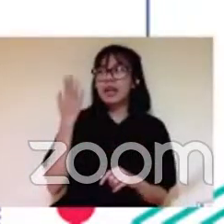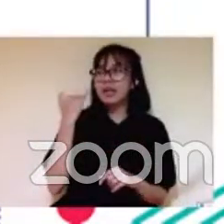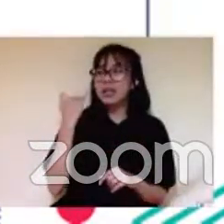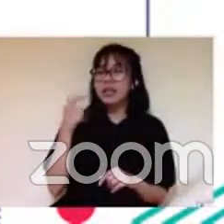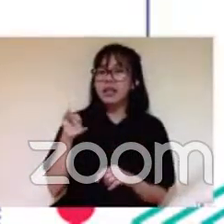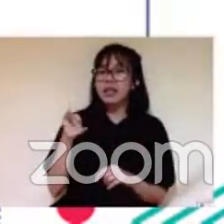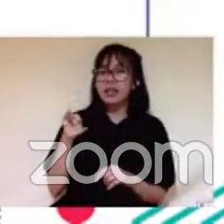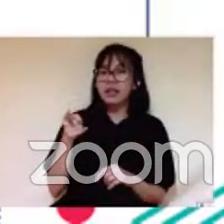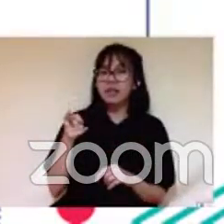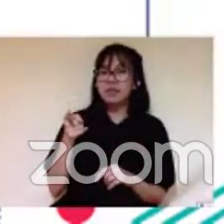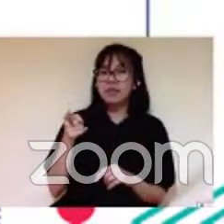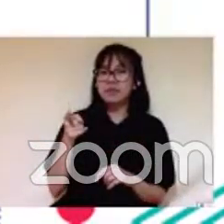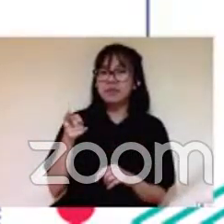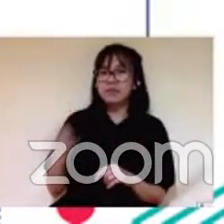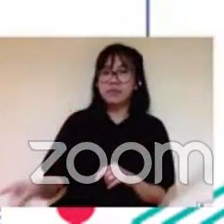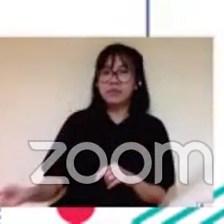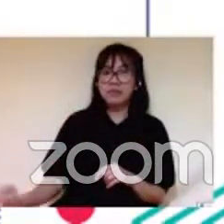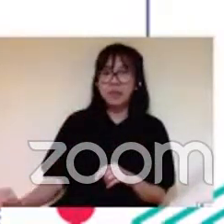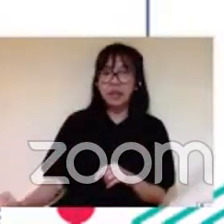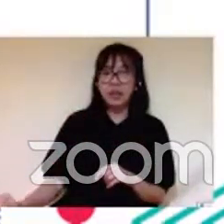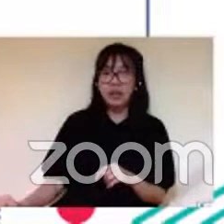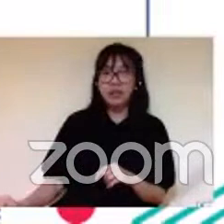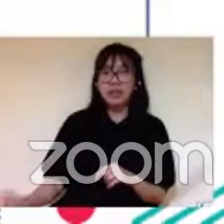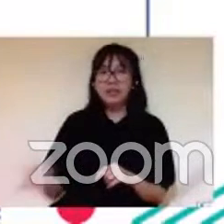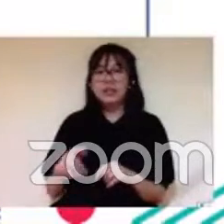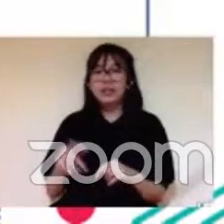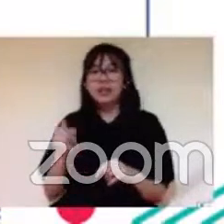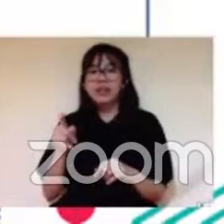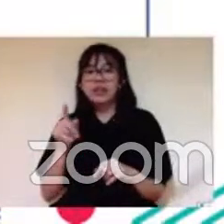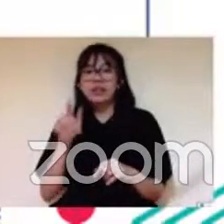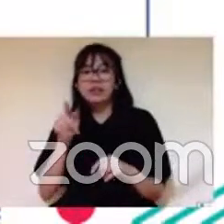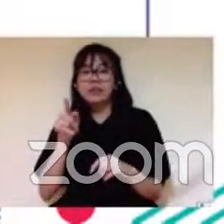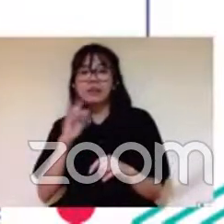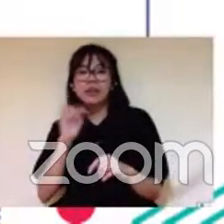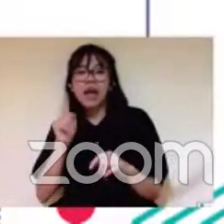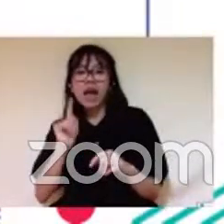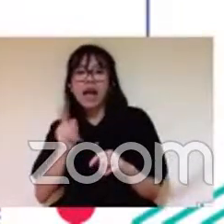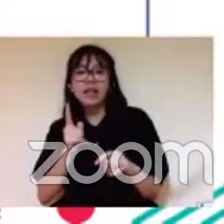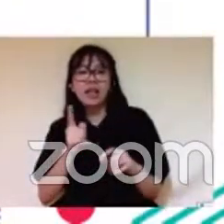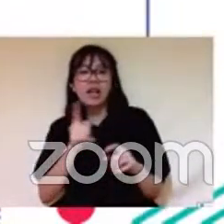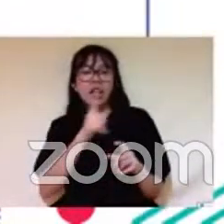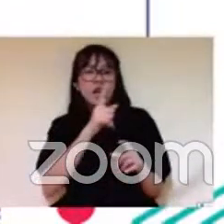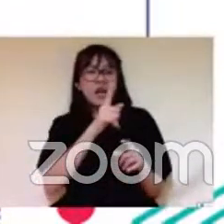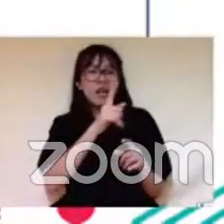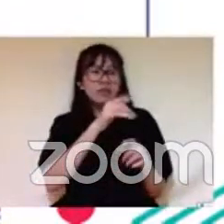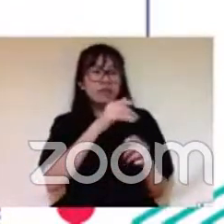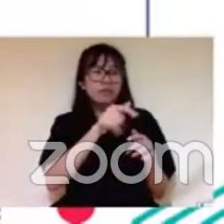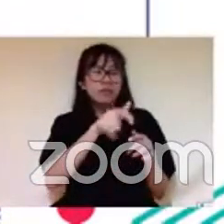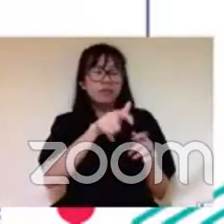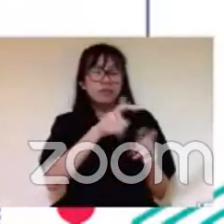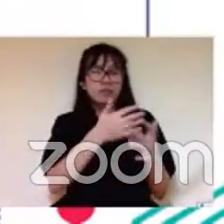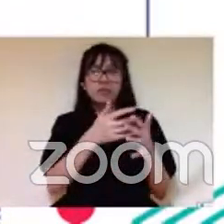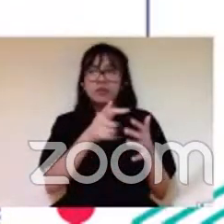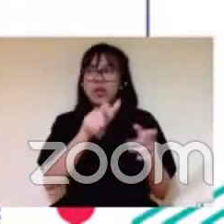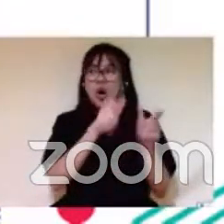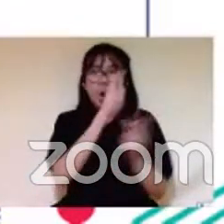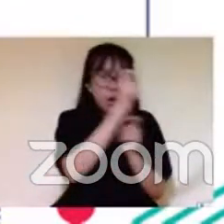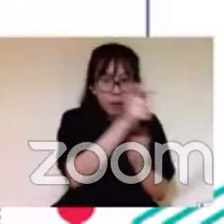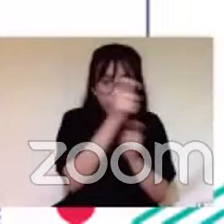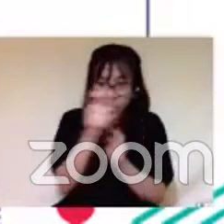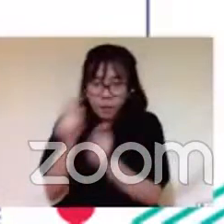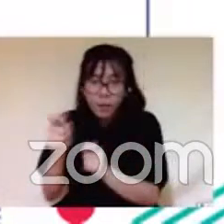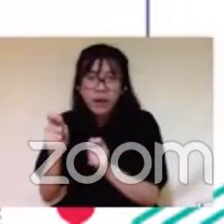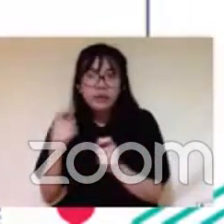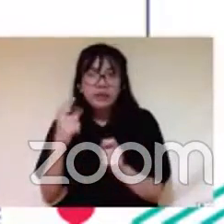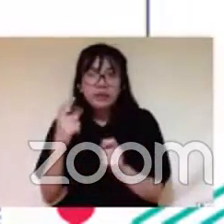mengancam keselamatan kita, apa namanya, kehormatan keluarga kita, kira-kira yang paling cepat nih Mbak, ekspres deh hukum nih, kita